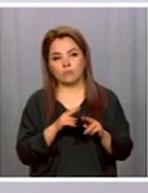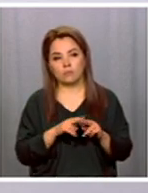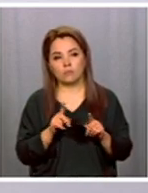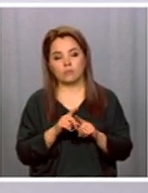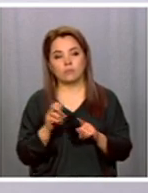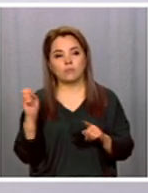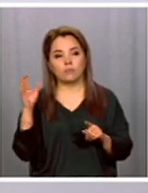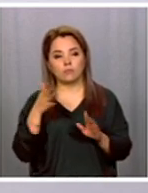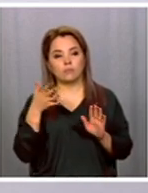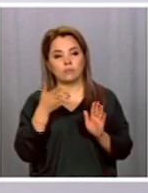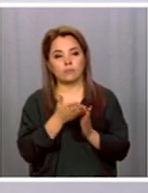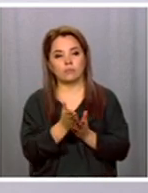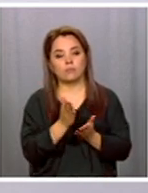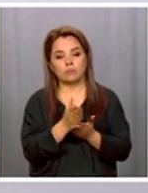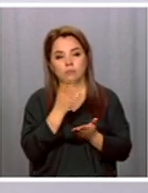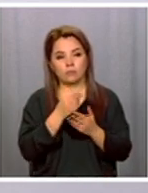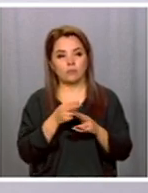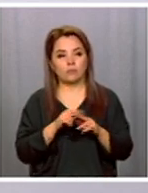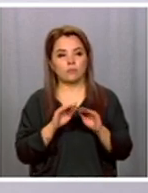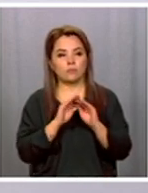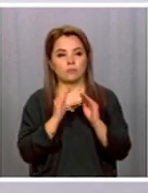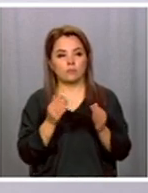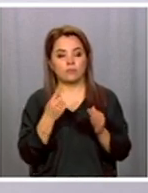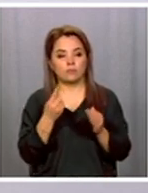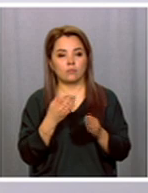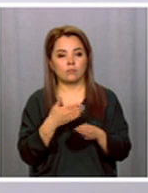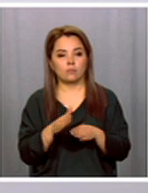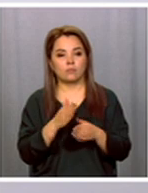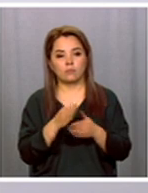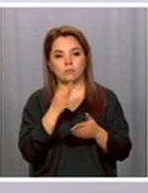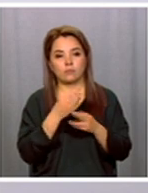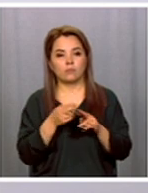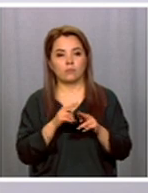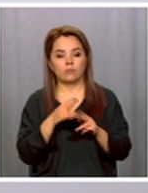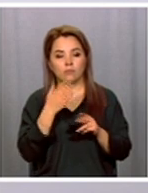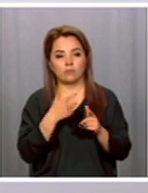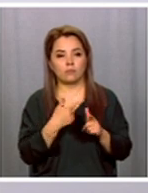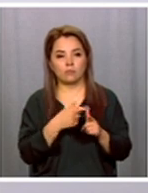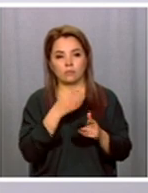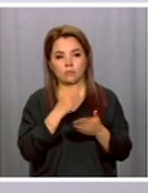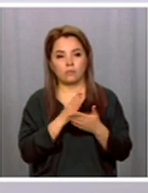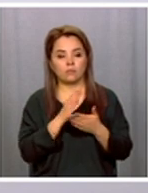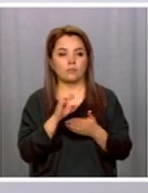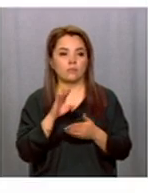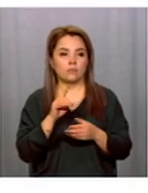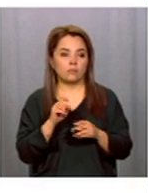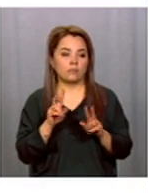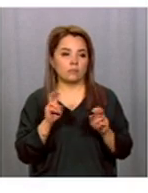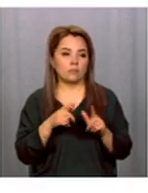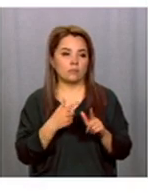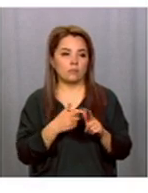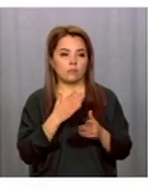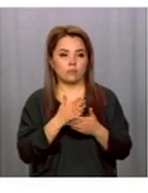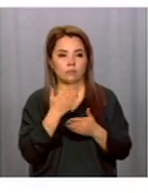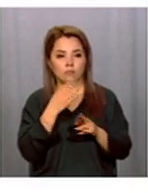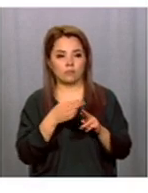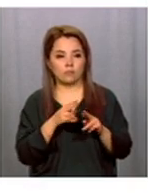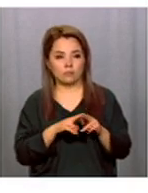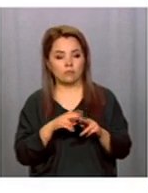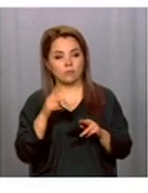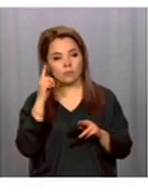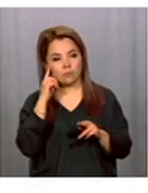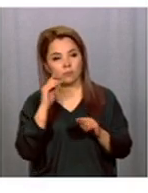Шағылдырушы беті сфераның бір бөлігін беретін айнаны айтады екенбіз. Сфералық айналардың өзі ойыс